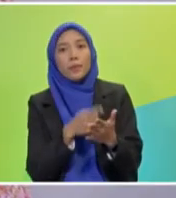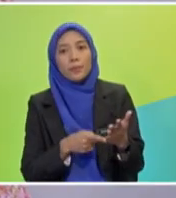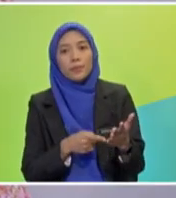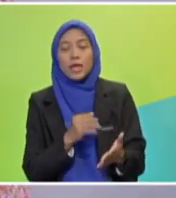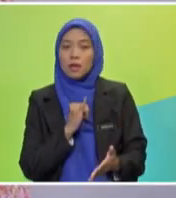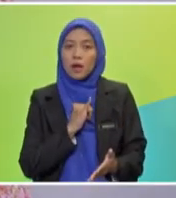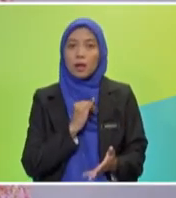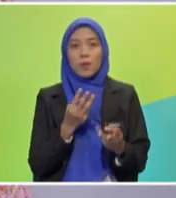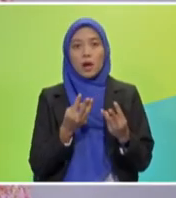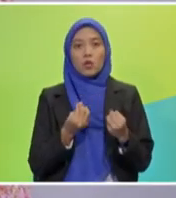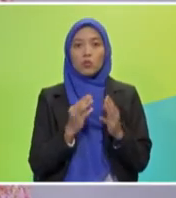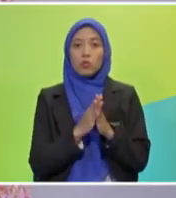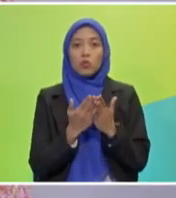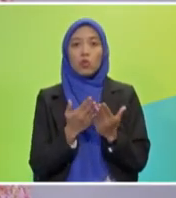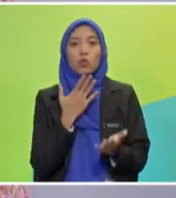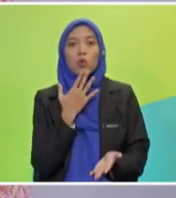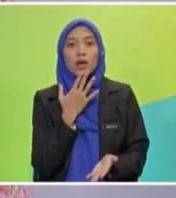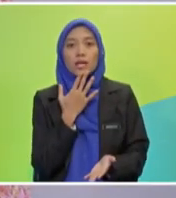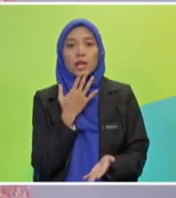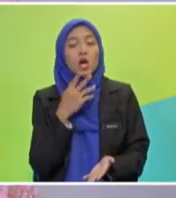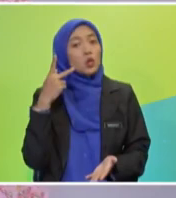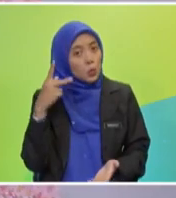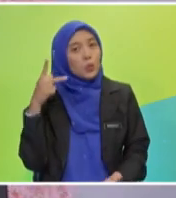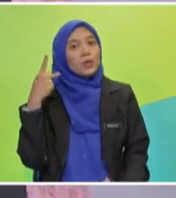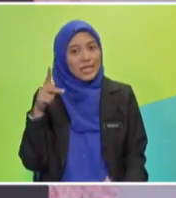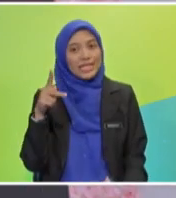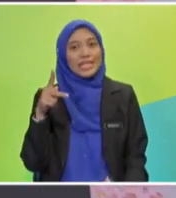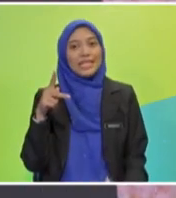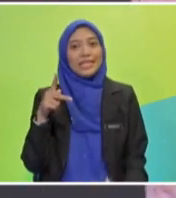Saya mahu buku berwarna kuning.